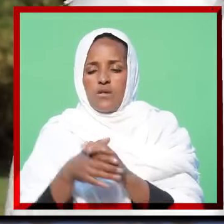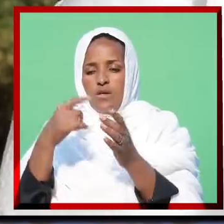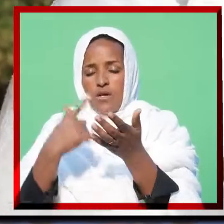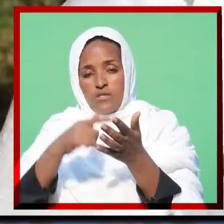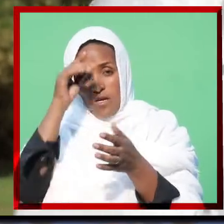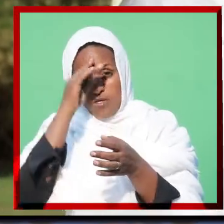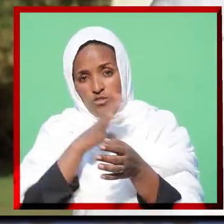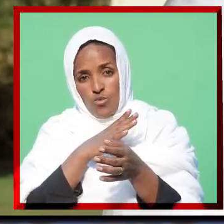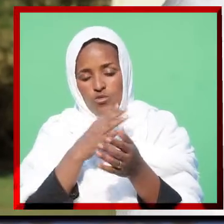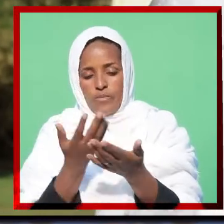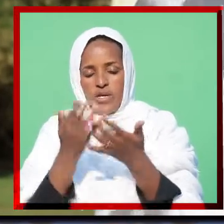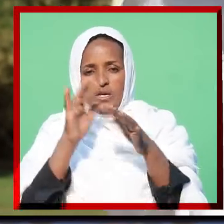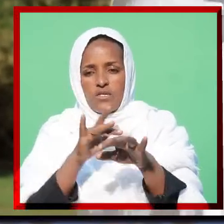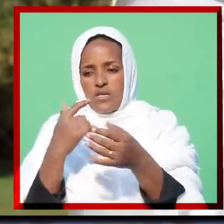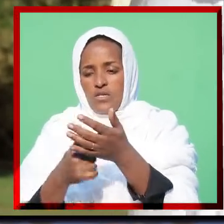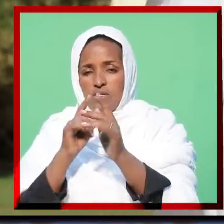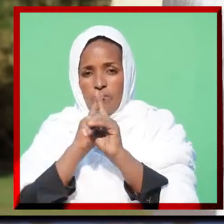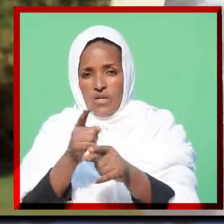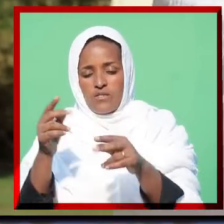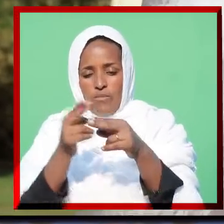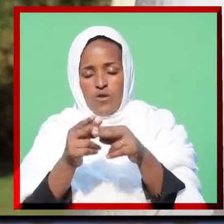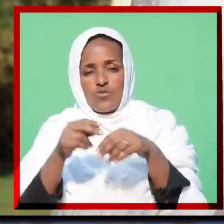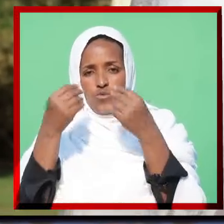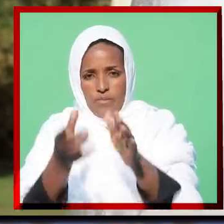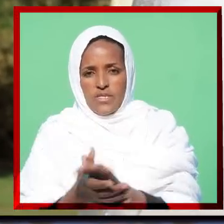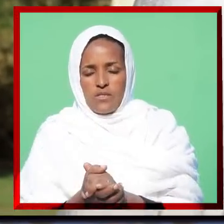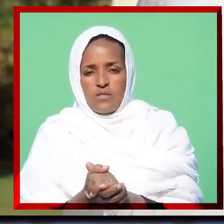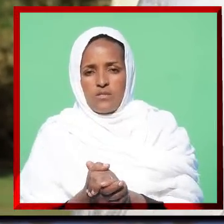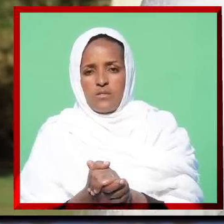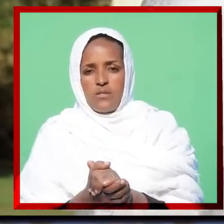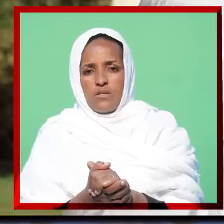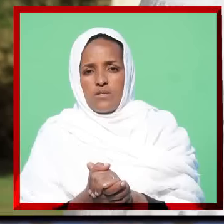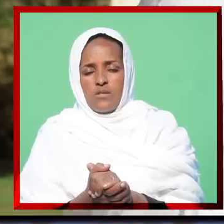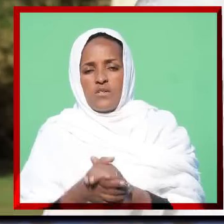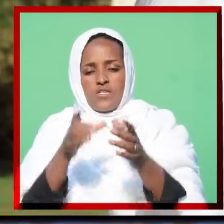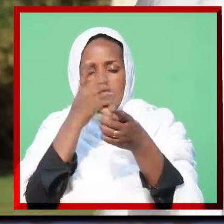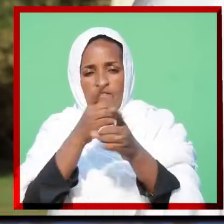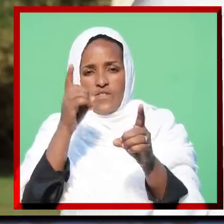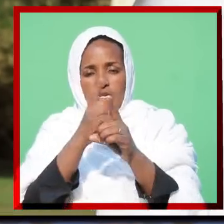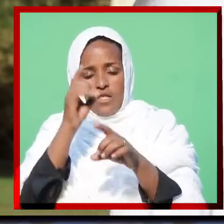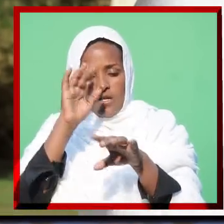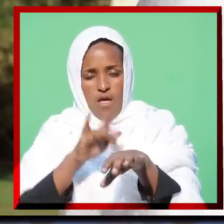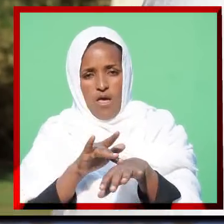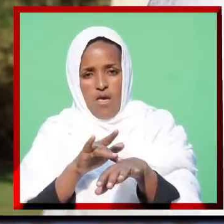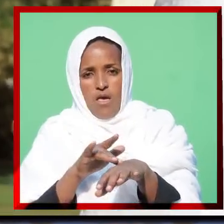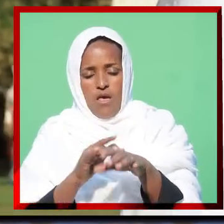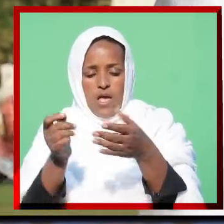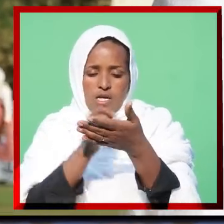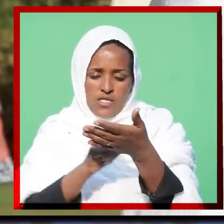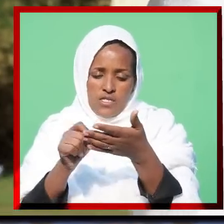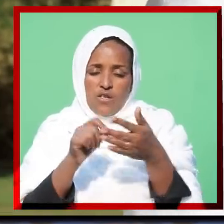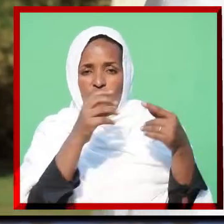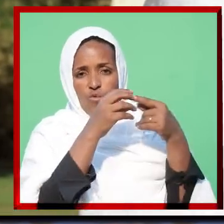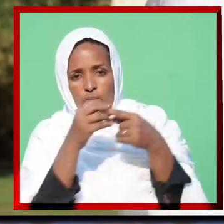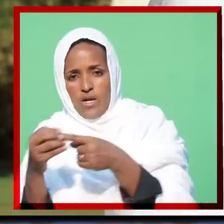እነዚህ ሰዎች እኮ በነገራችን ላይ የዚህን መልስ ባጭሩ ለመስጠት ኦሪት ዘፍጥረት ላይ ከተጻፈው